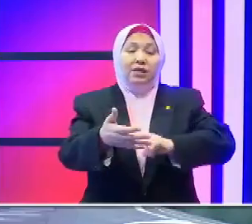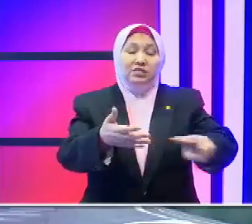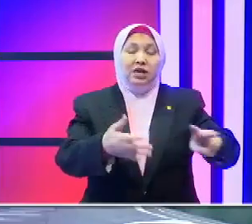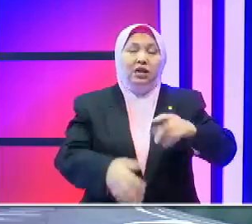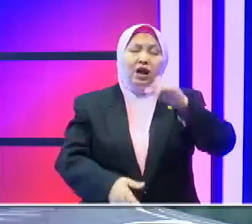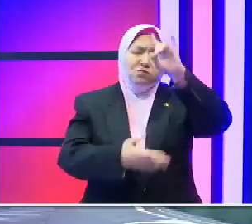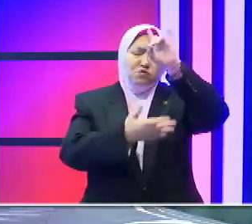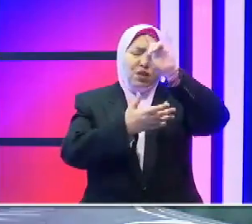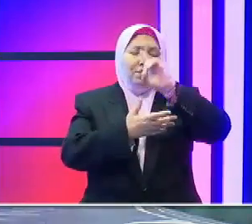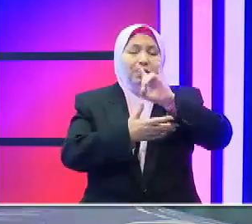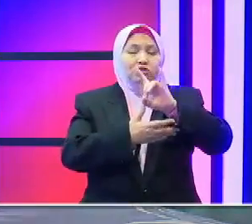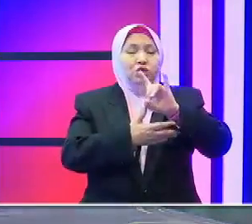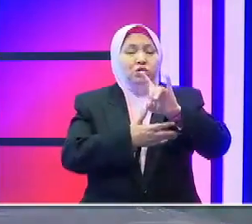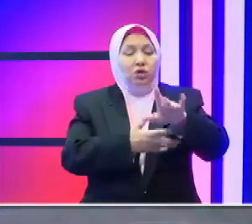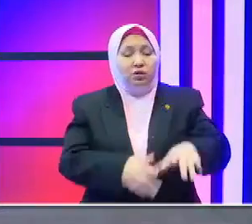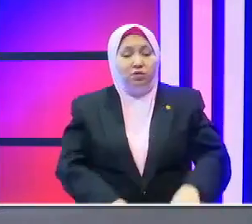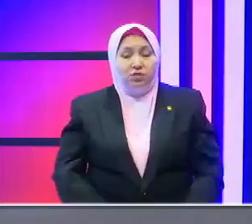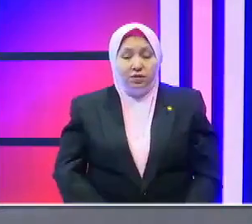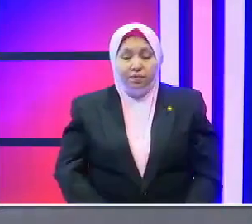أعوذ بالله من الشيطان الرجيم.